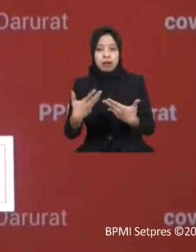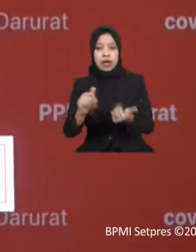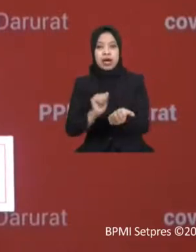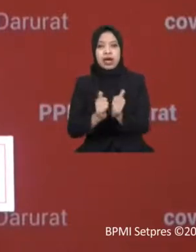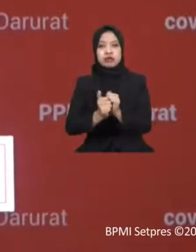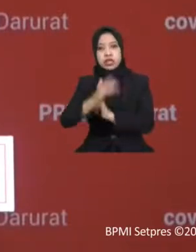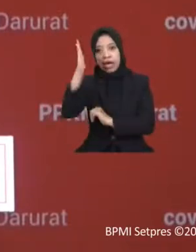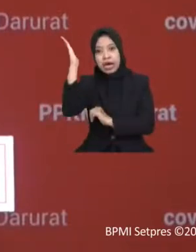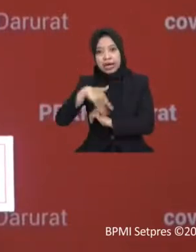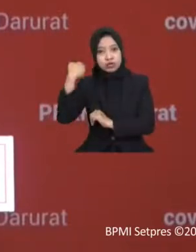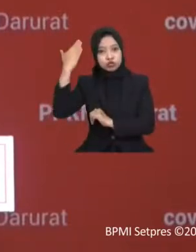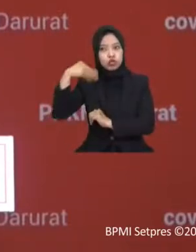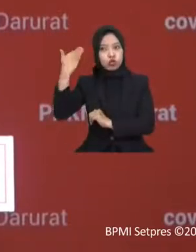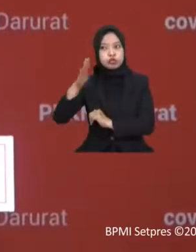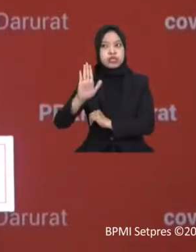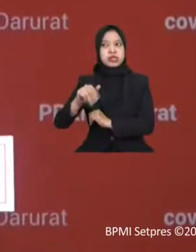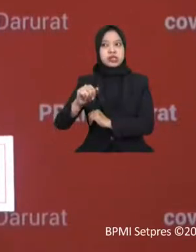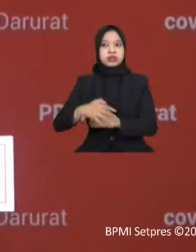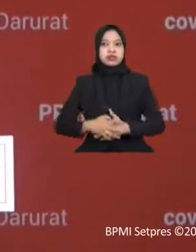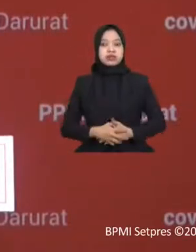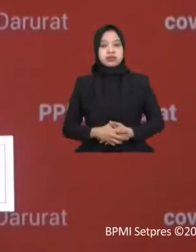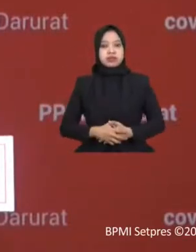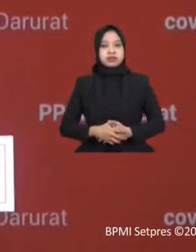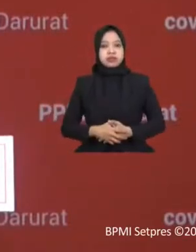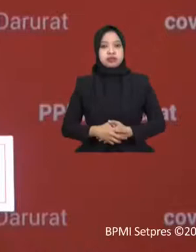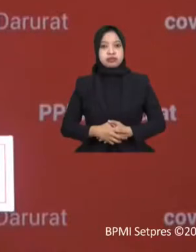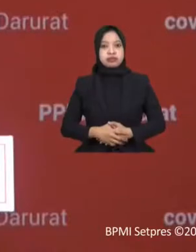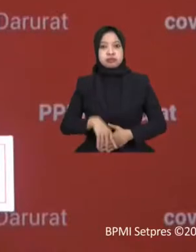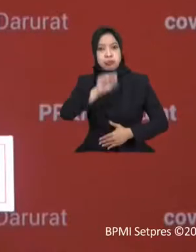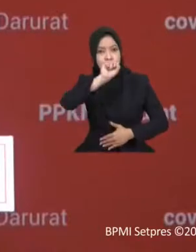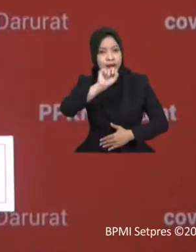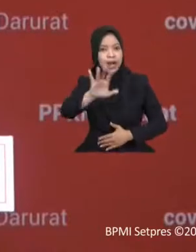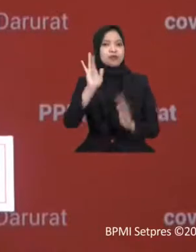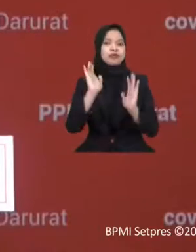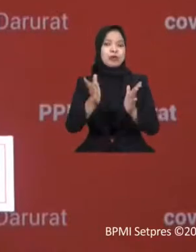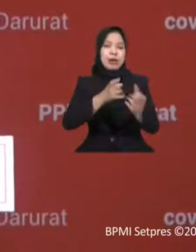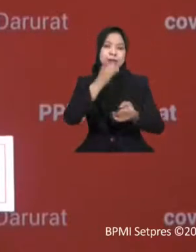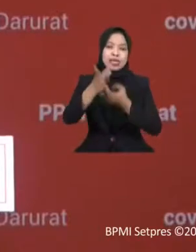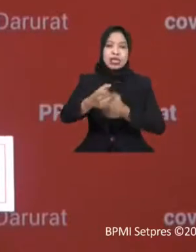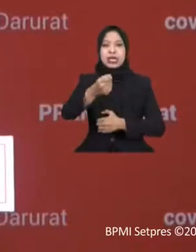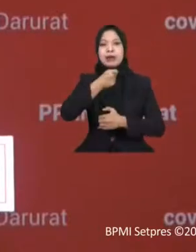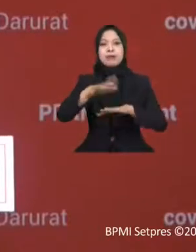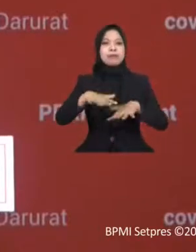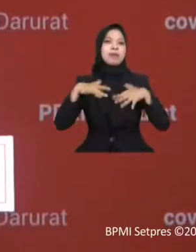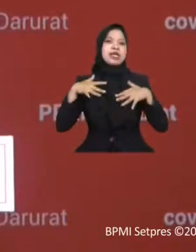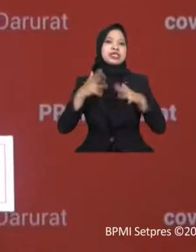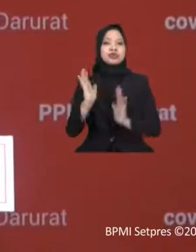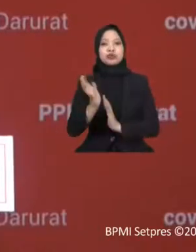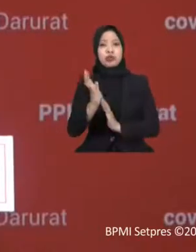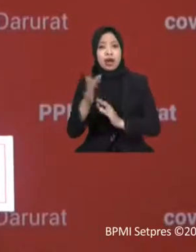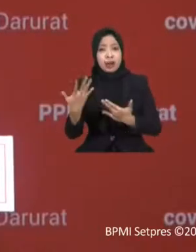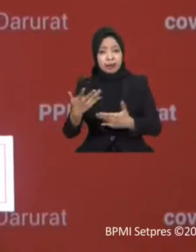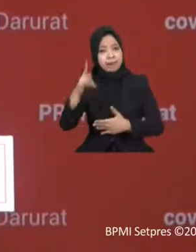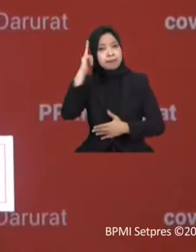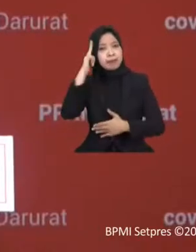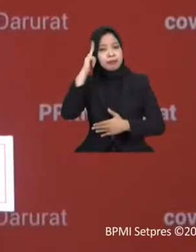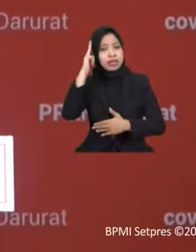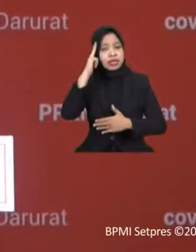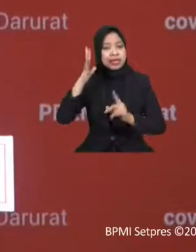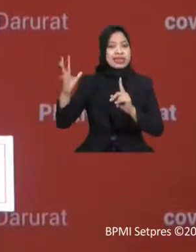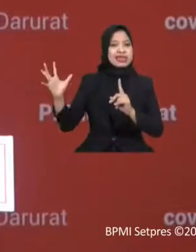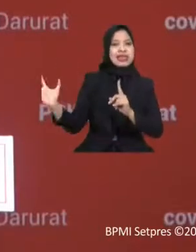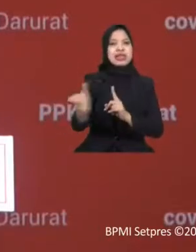kasus harian yang makin tinggi sudah kami Sebutkan pada keterangan pers kemarin bahwa pemerintah